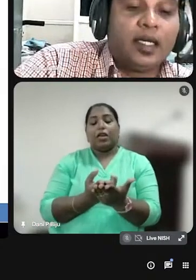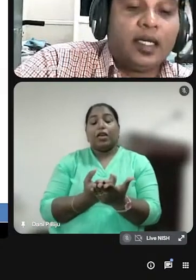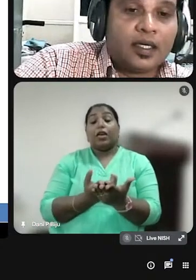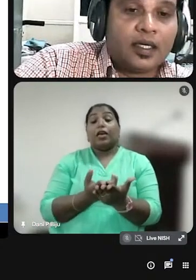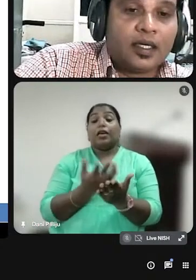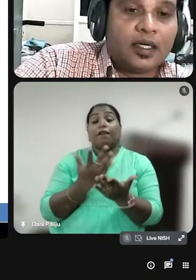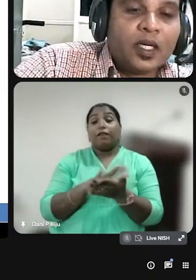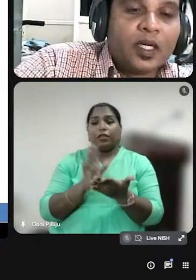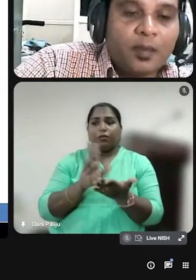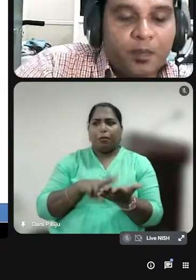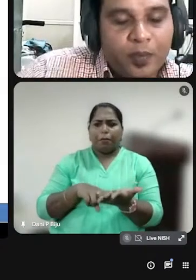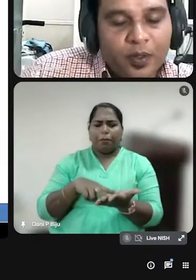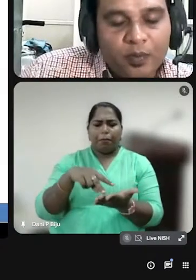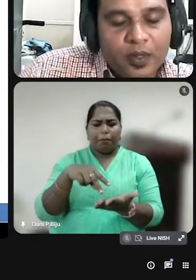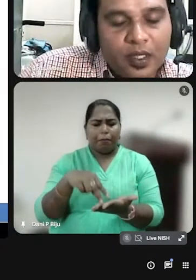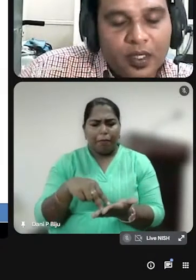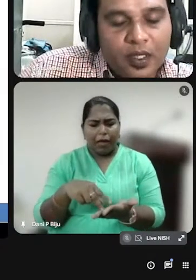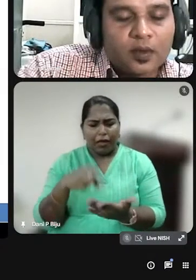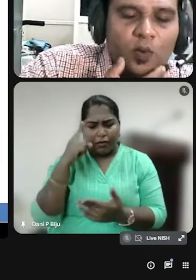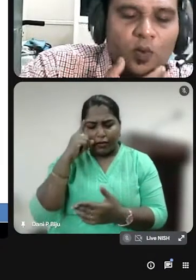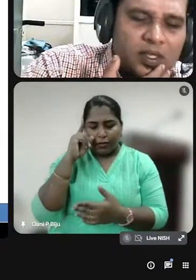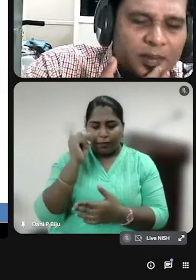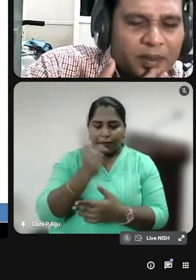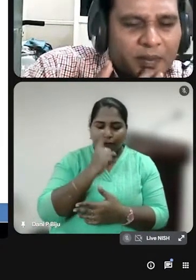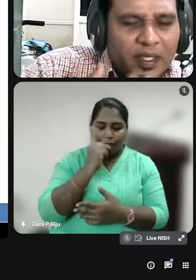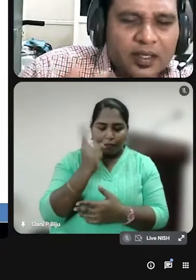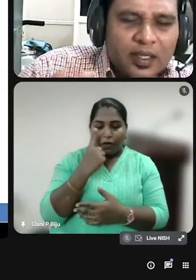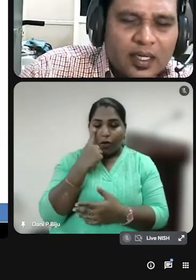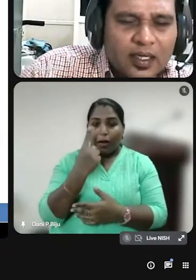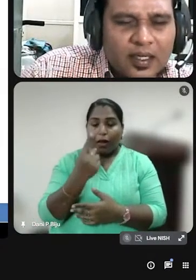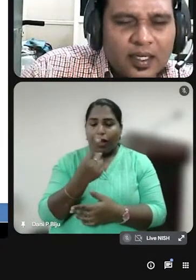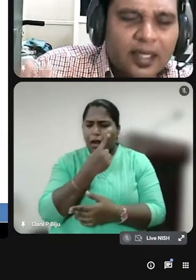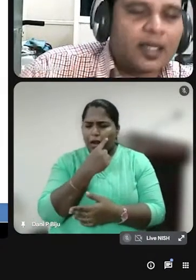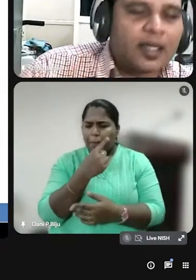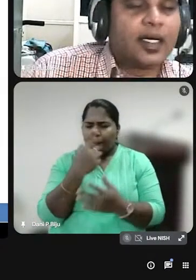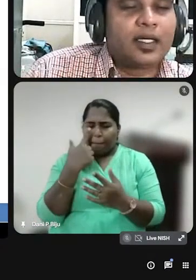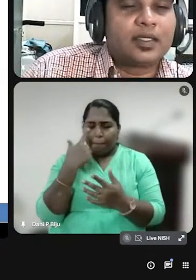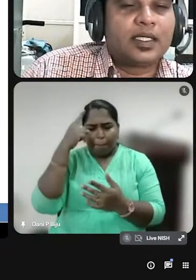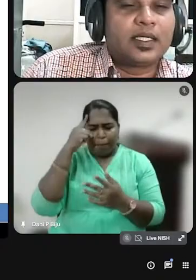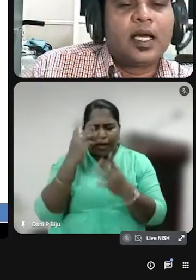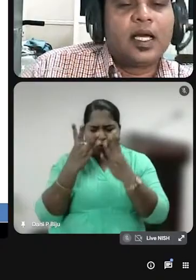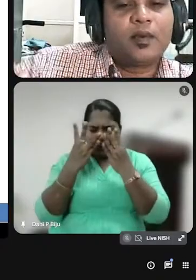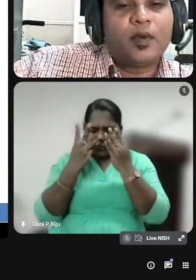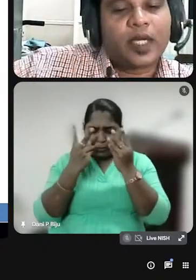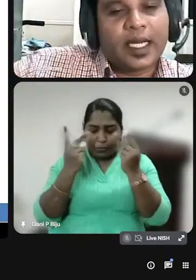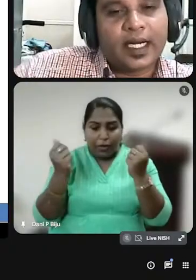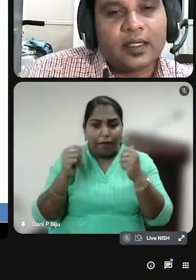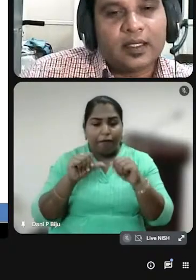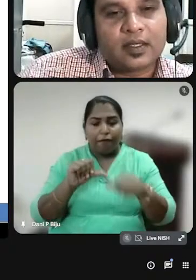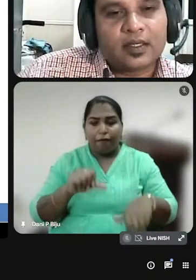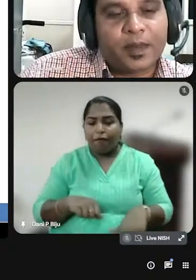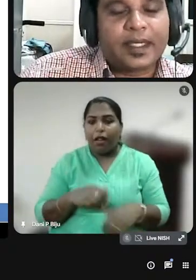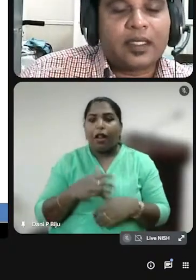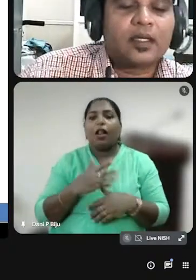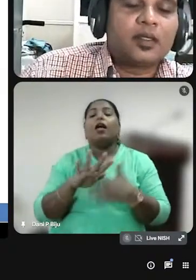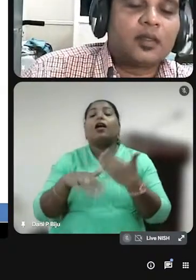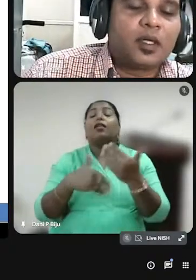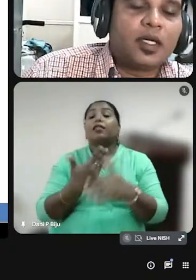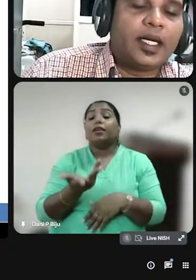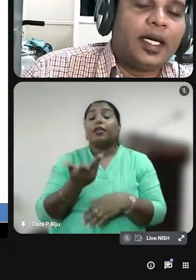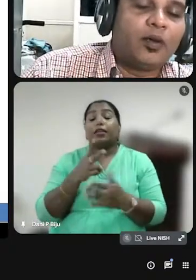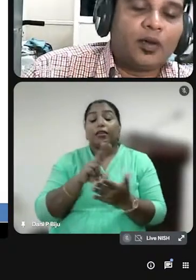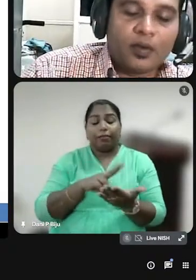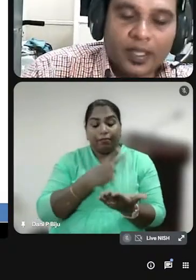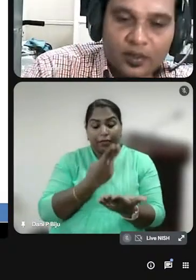കണ്ണിന് ഇരുട്ട് കയറുക. എപ്പോഴും ഇങ്ങനത്തെ കൂടുതൽ സമയം ഇങ്ങനത്തെ ആളുകൾ കിടക്കുകയായിരിക്കും ചെയ്യുക. അപ്പോ കിടന്നിട്ട് പെട്ടെന്ന്